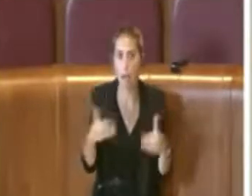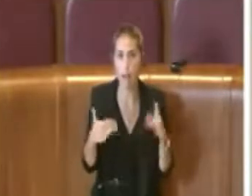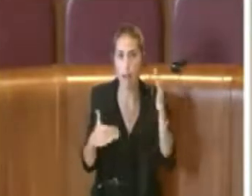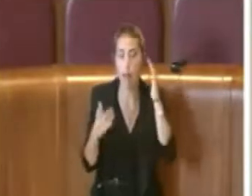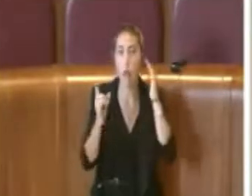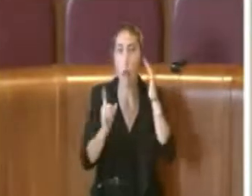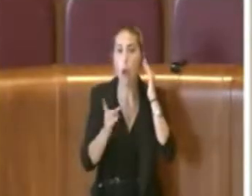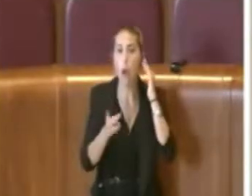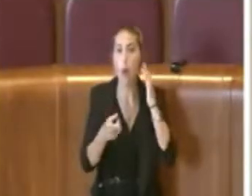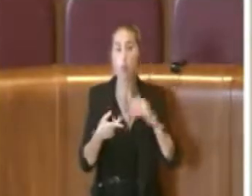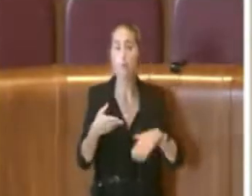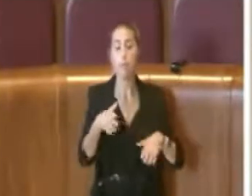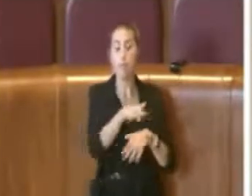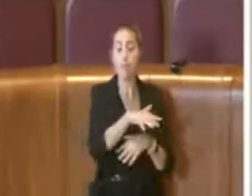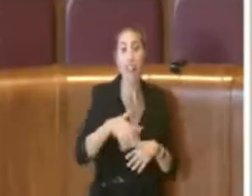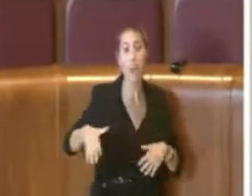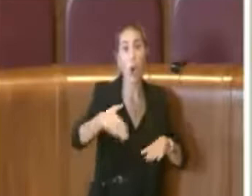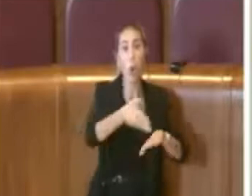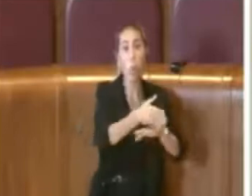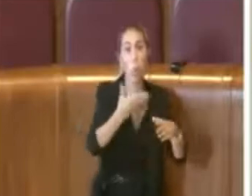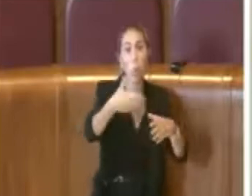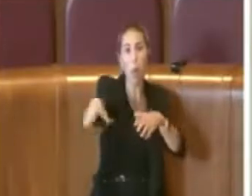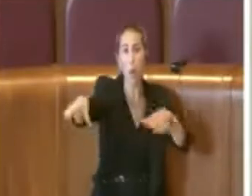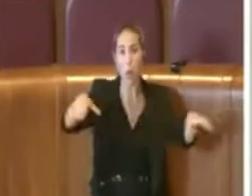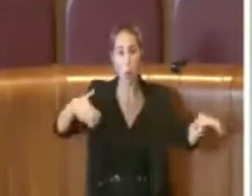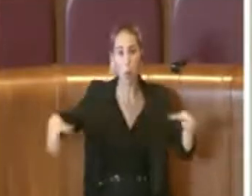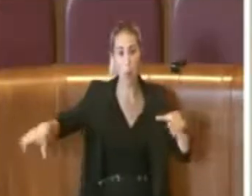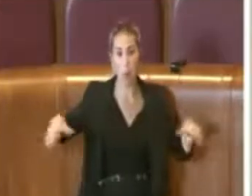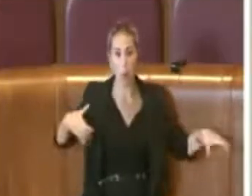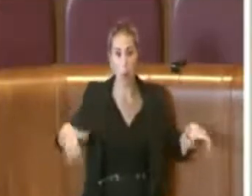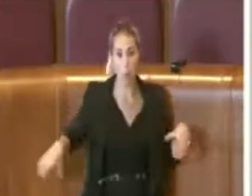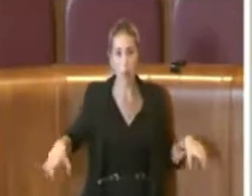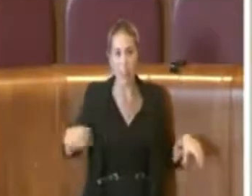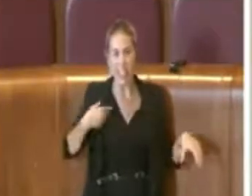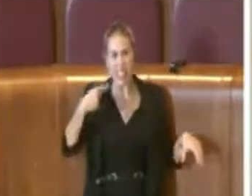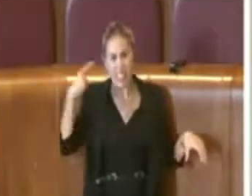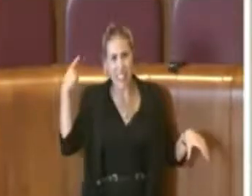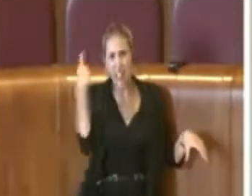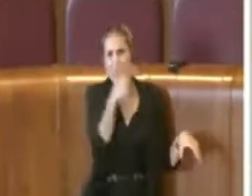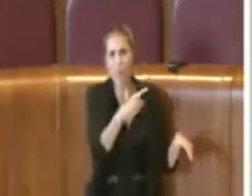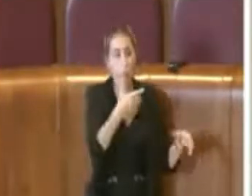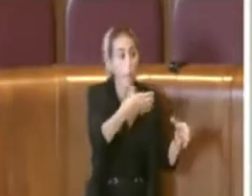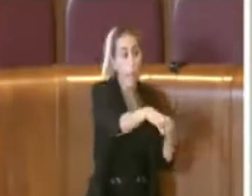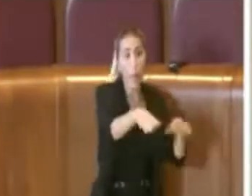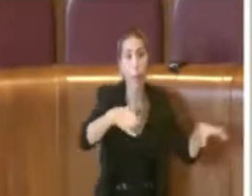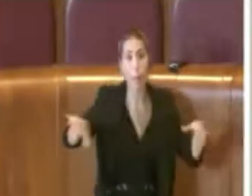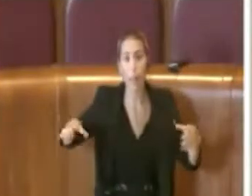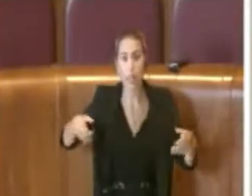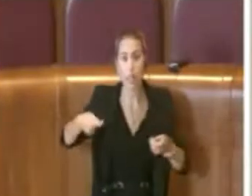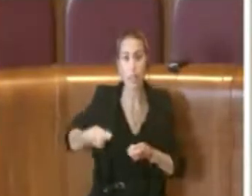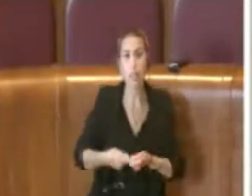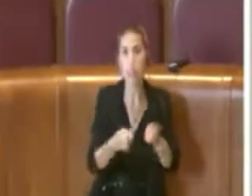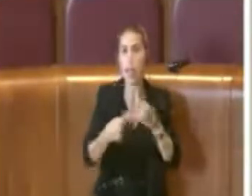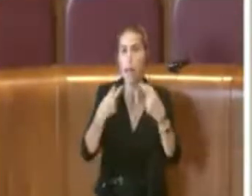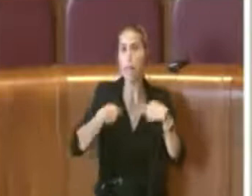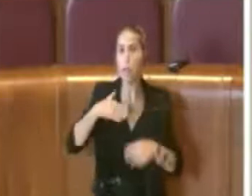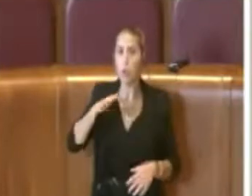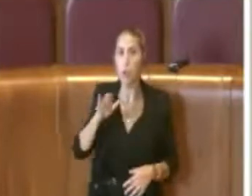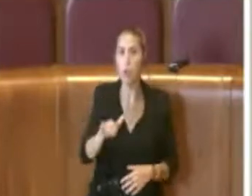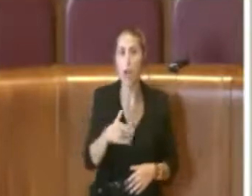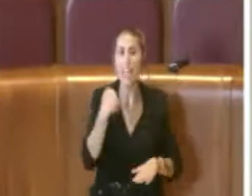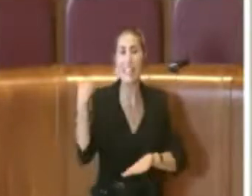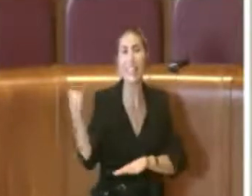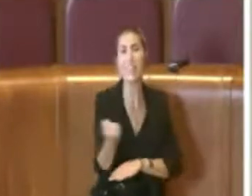la suddivisione un po' delle zone urbanistiche toponomastiche che poi vanno ad insistere sulla vita quotidiana,